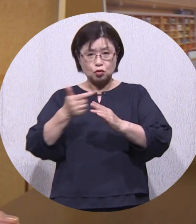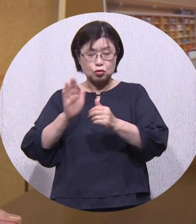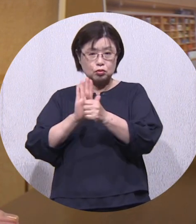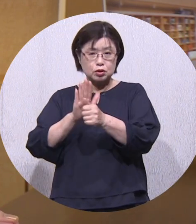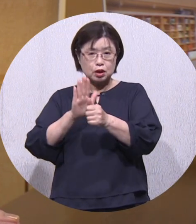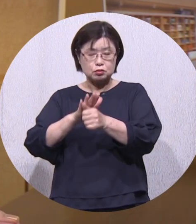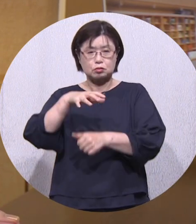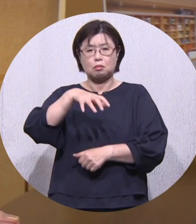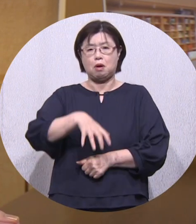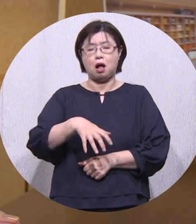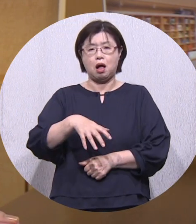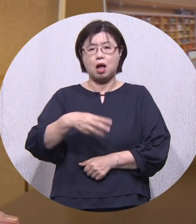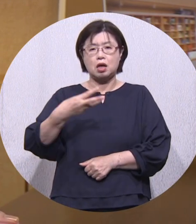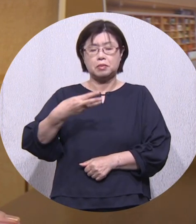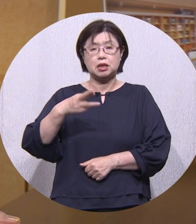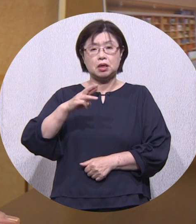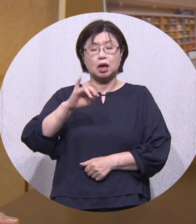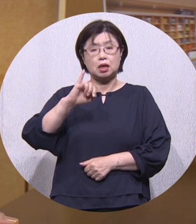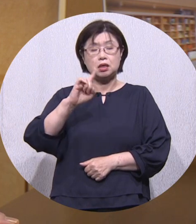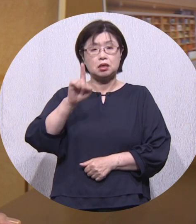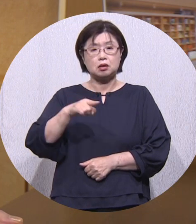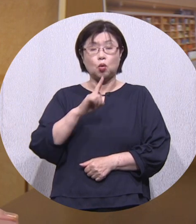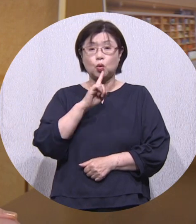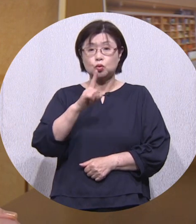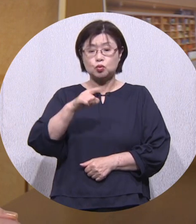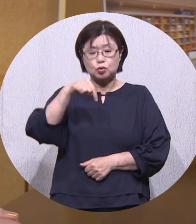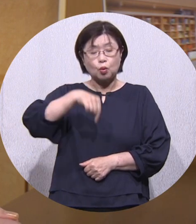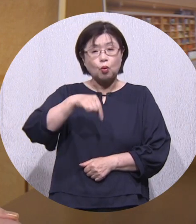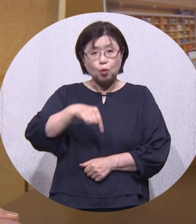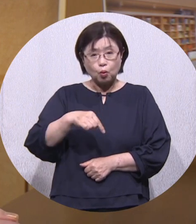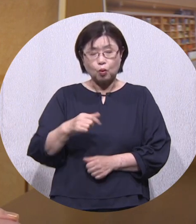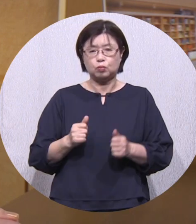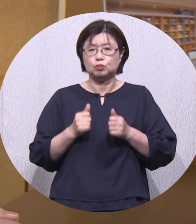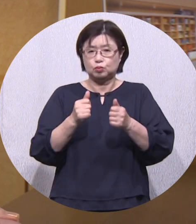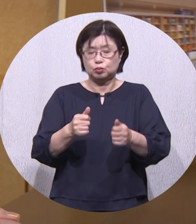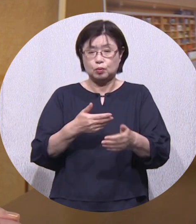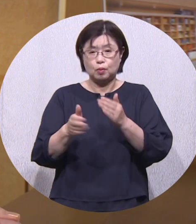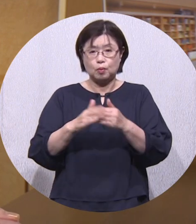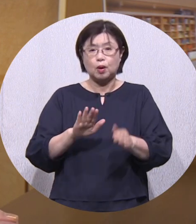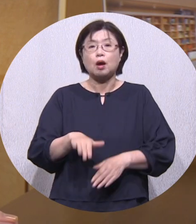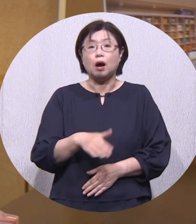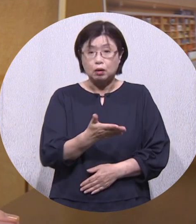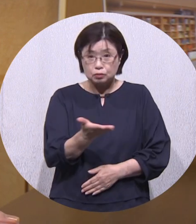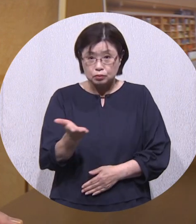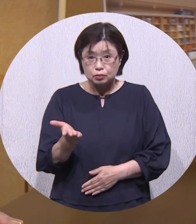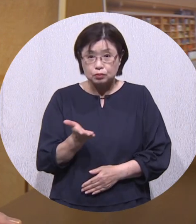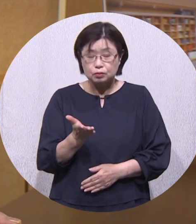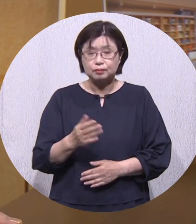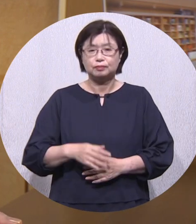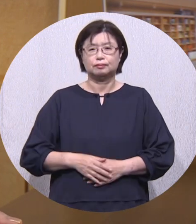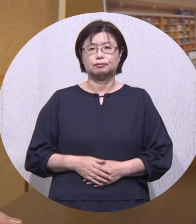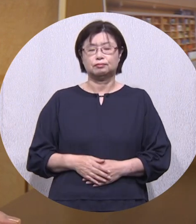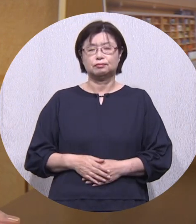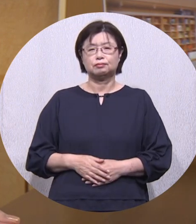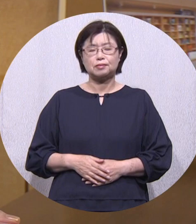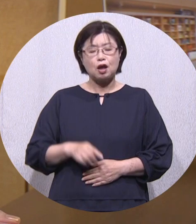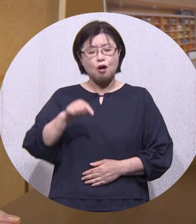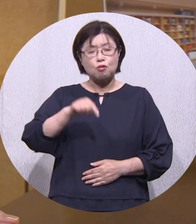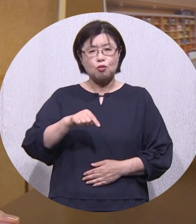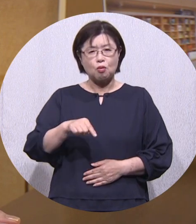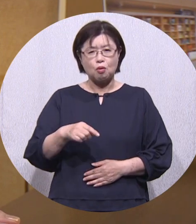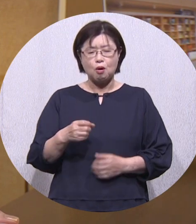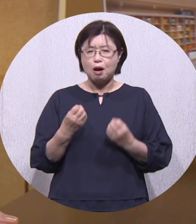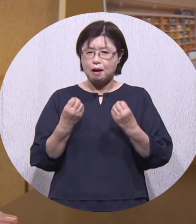したりする東広島イノベーションラボ未来のを訪れたことはありますか？今回その未来